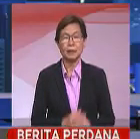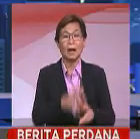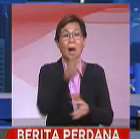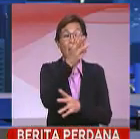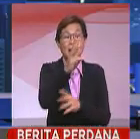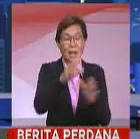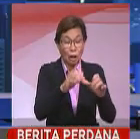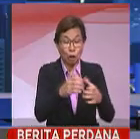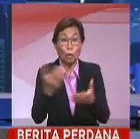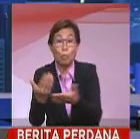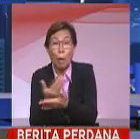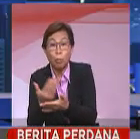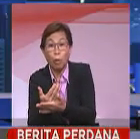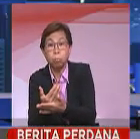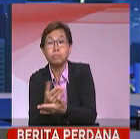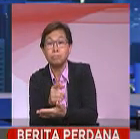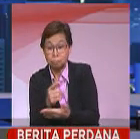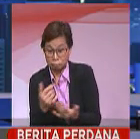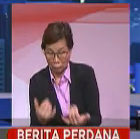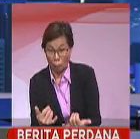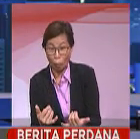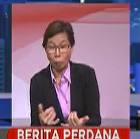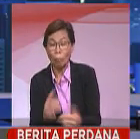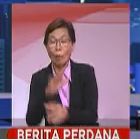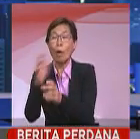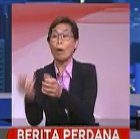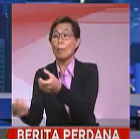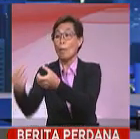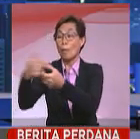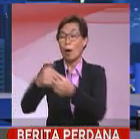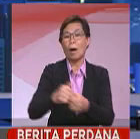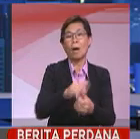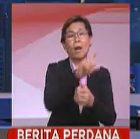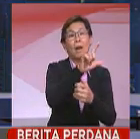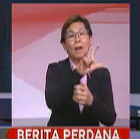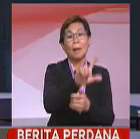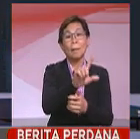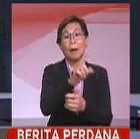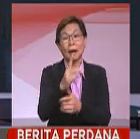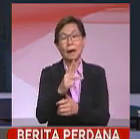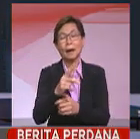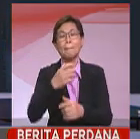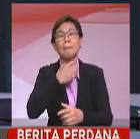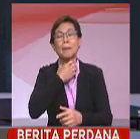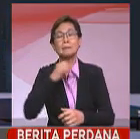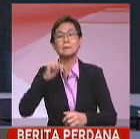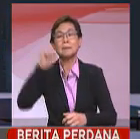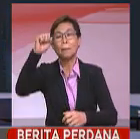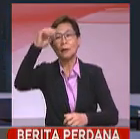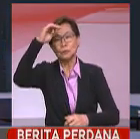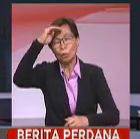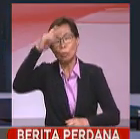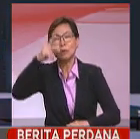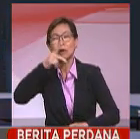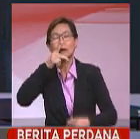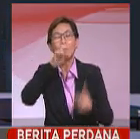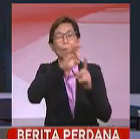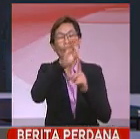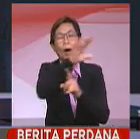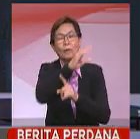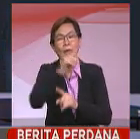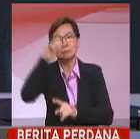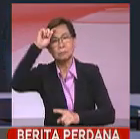16 kluster baru dikenal pasti hari ini melibatkan Lembah Klang, Perak, Sabah, Johor, Kedah, Pulau Pinang